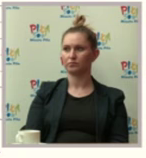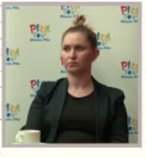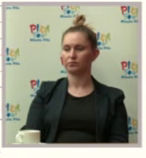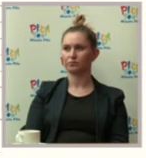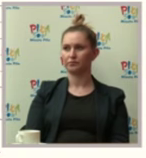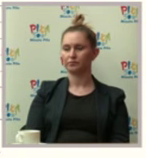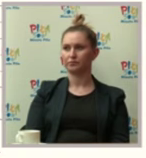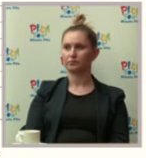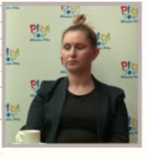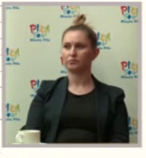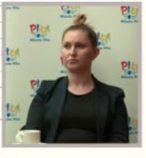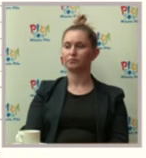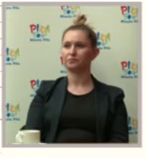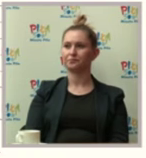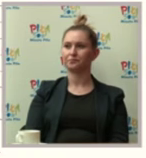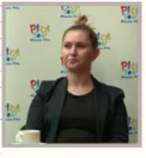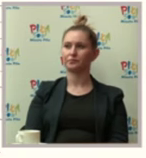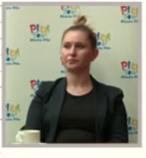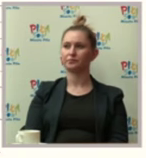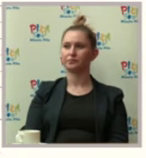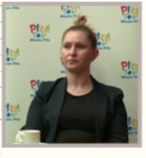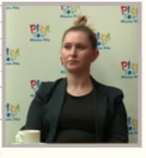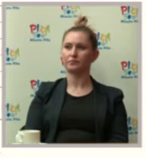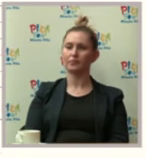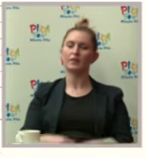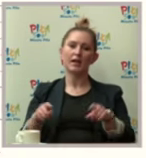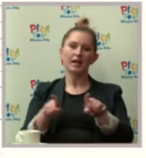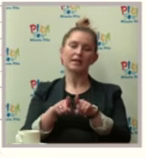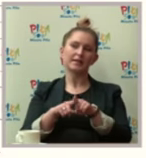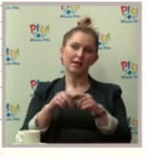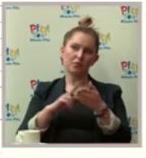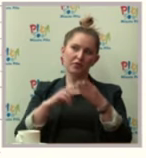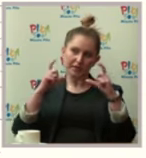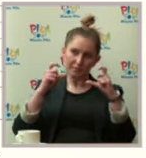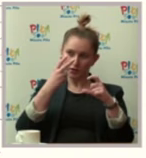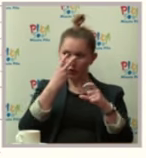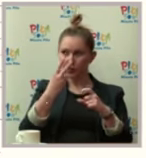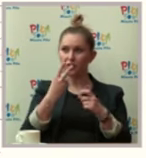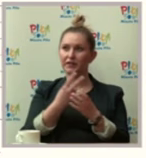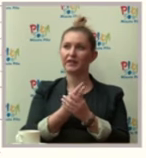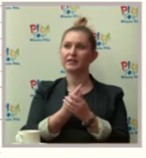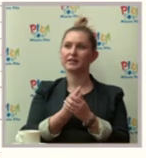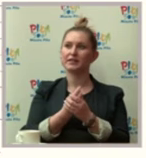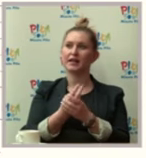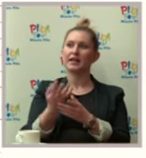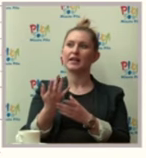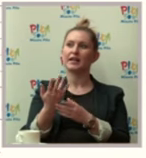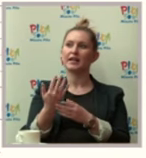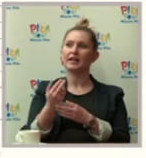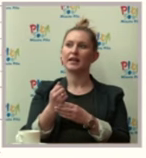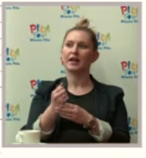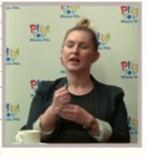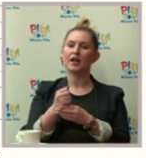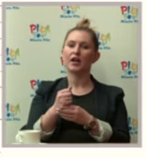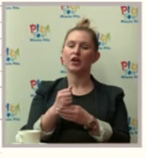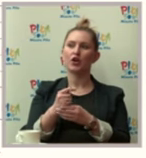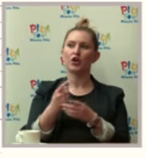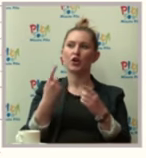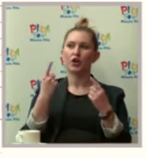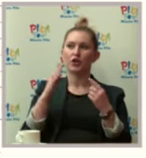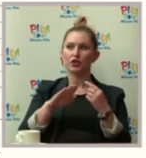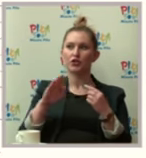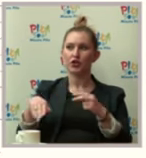podane, 12 dzieci wróciło w 2015 roku do własnych rodzin naturalnych. W poprzednim roku